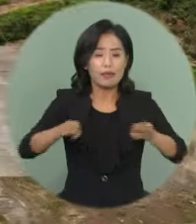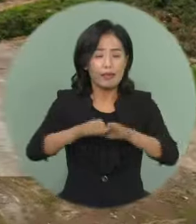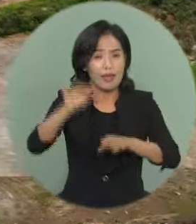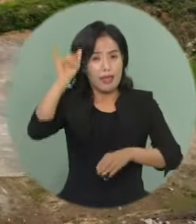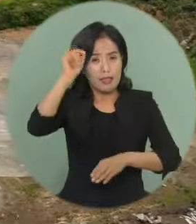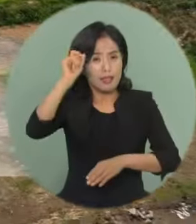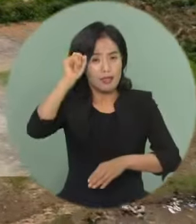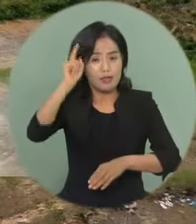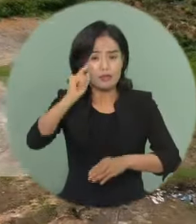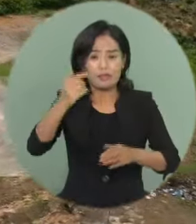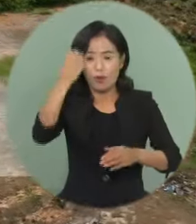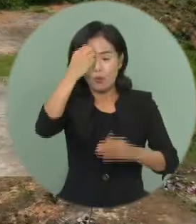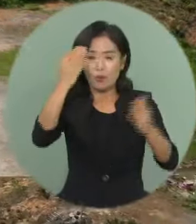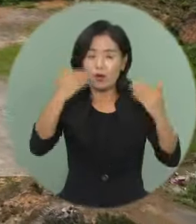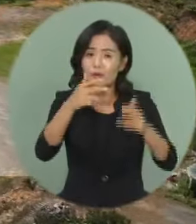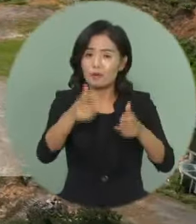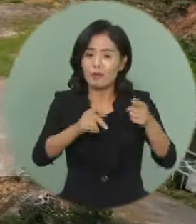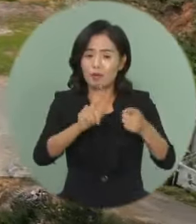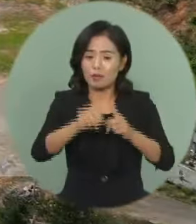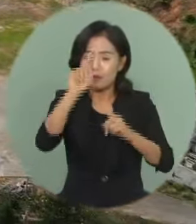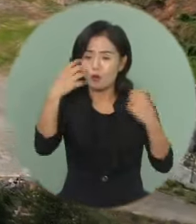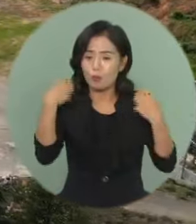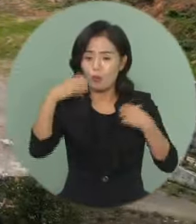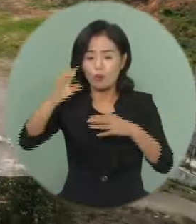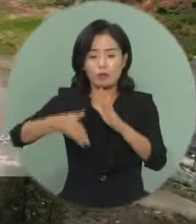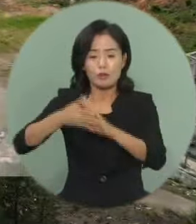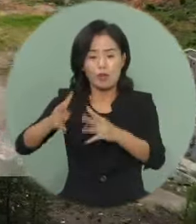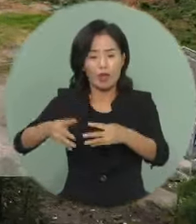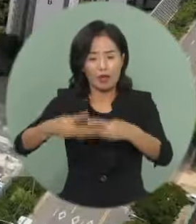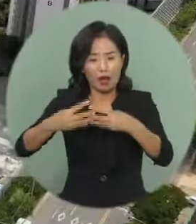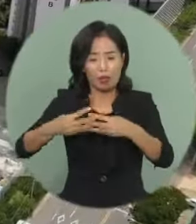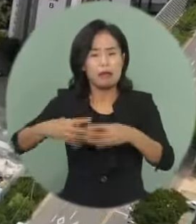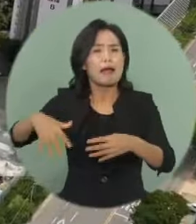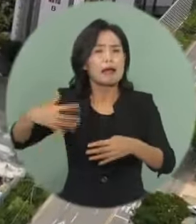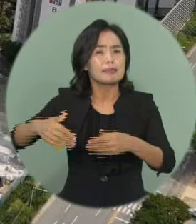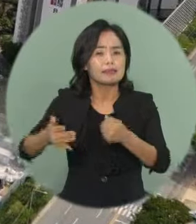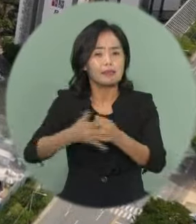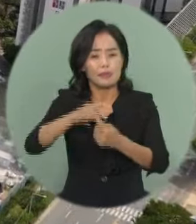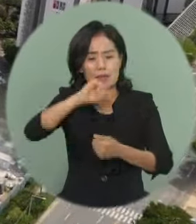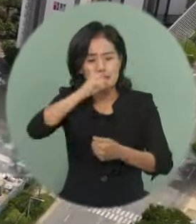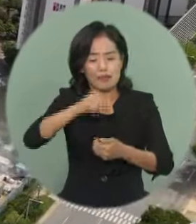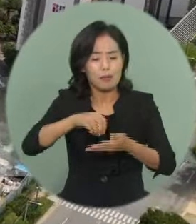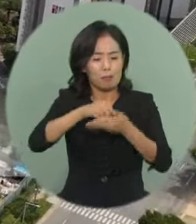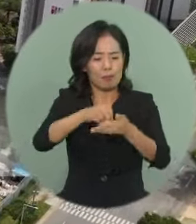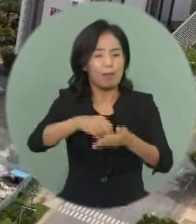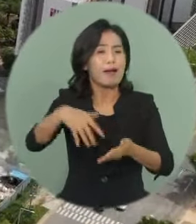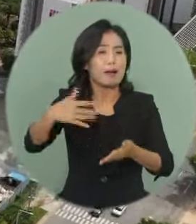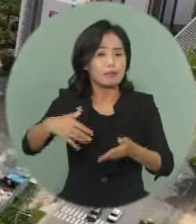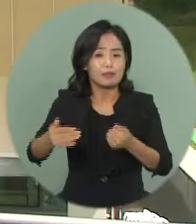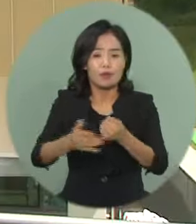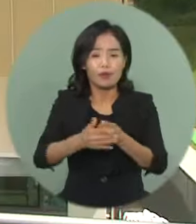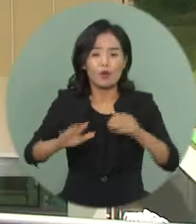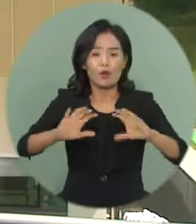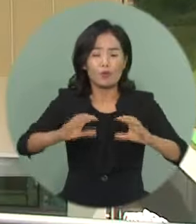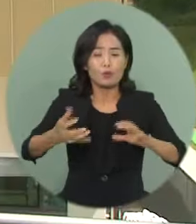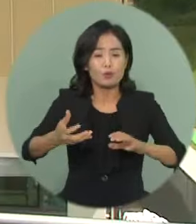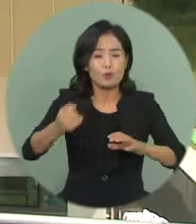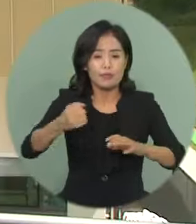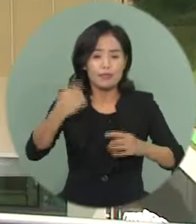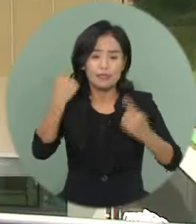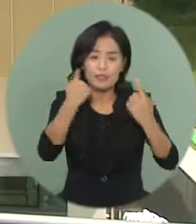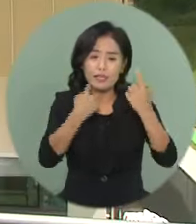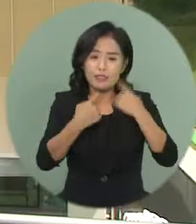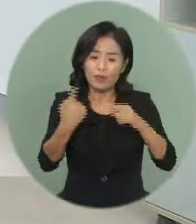AI 영재고등학교 사업은 정부 시협 치지 못해 예산안에 오르지 못했고 국립 트라우마 치유